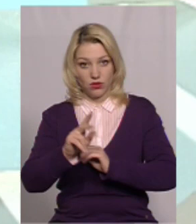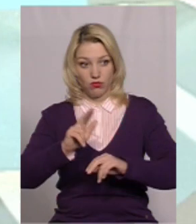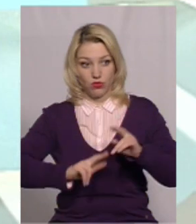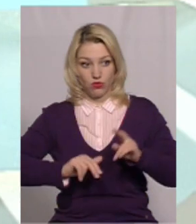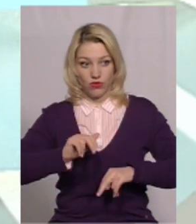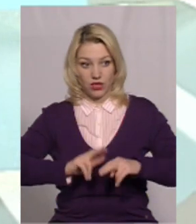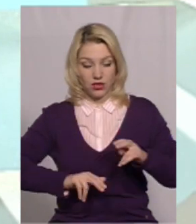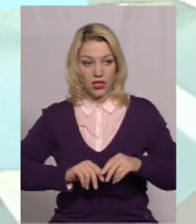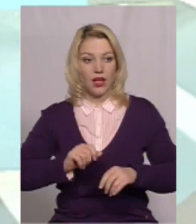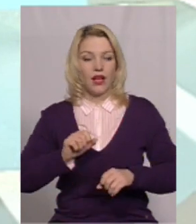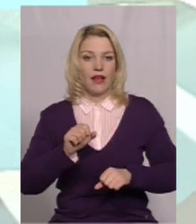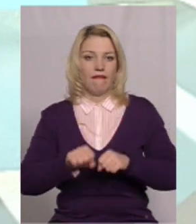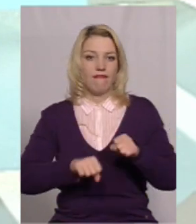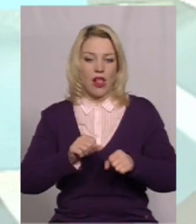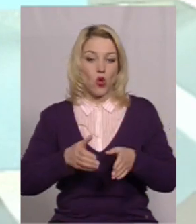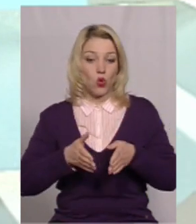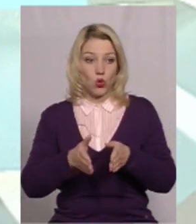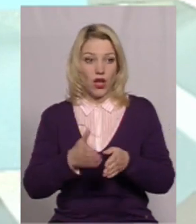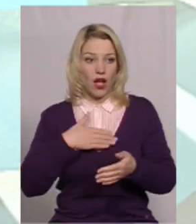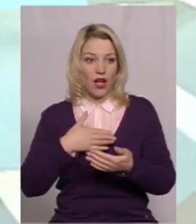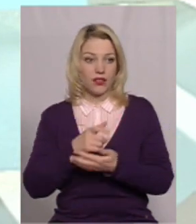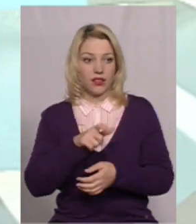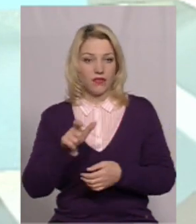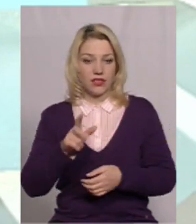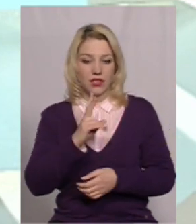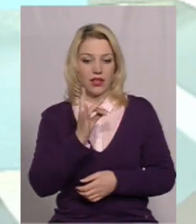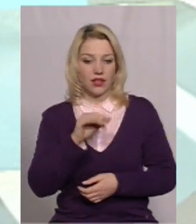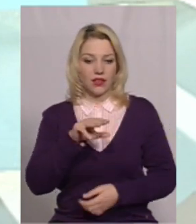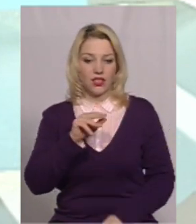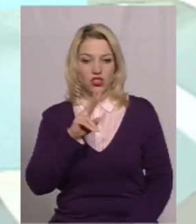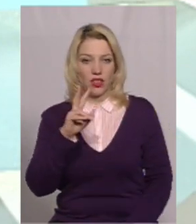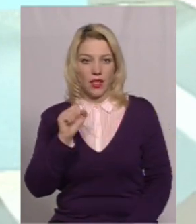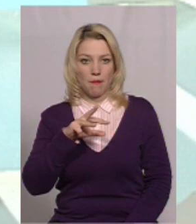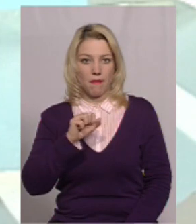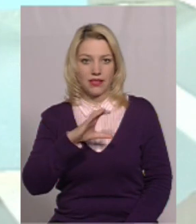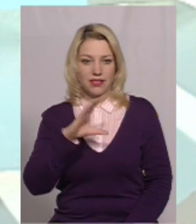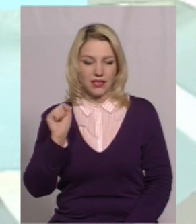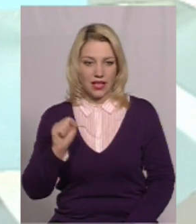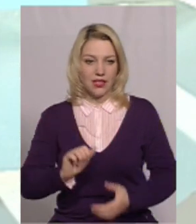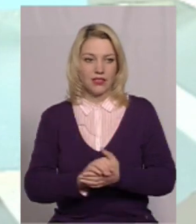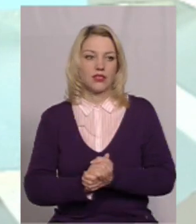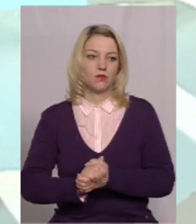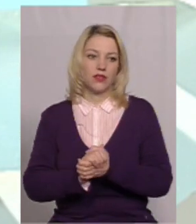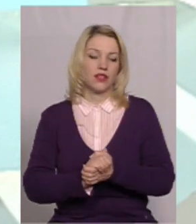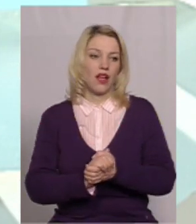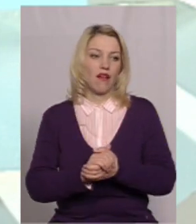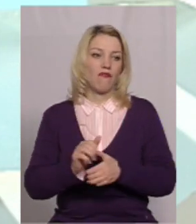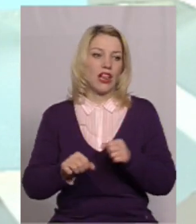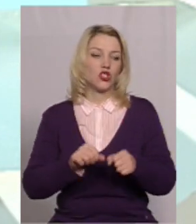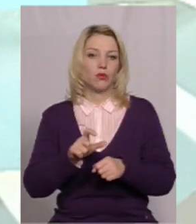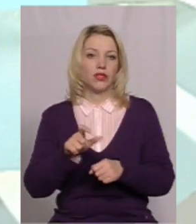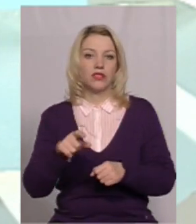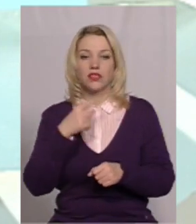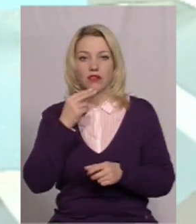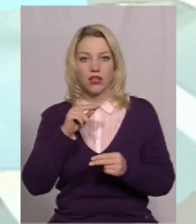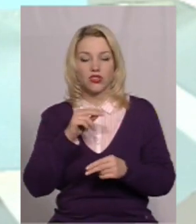будувати велодоріжки активістів з критичної маси, спілки велосипедистів, що